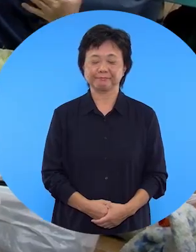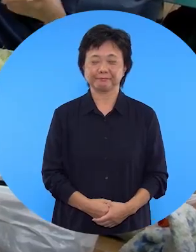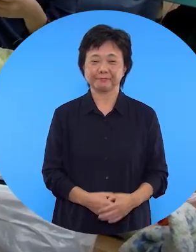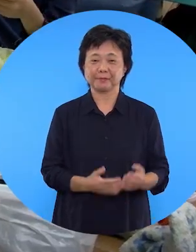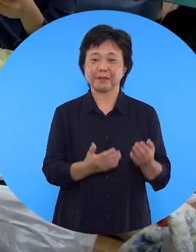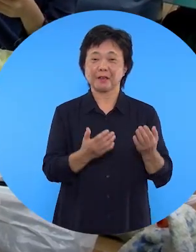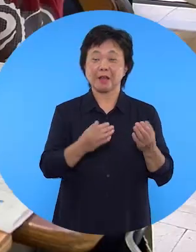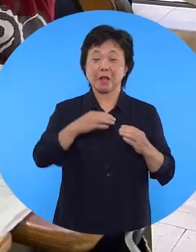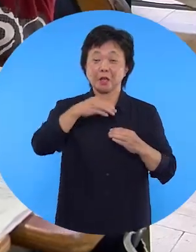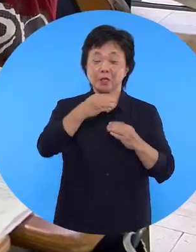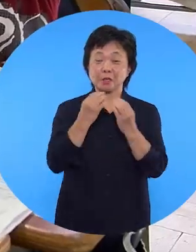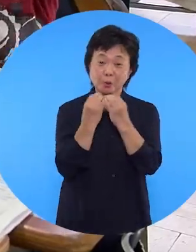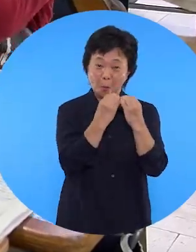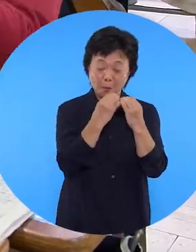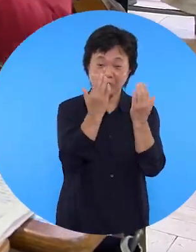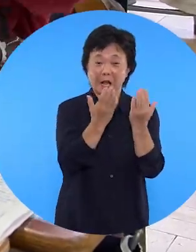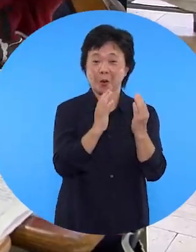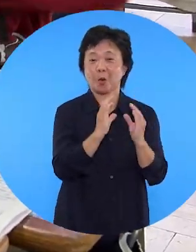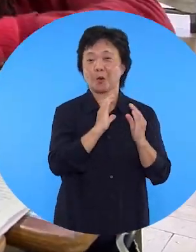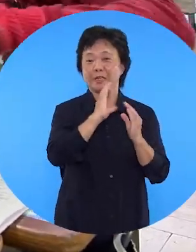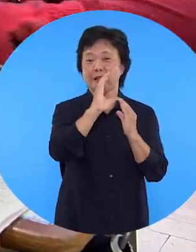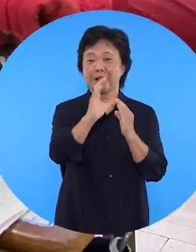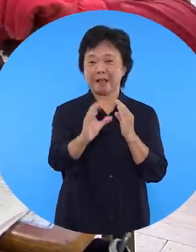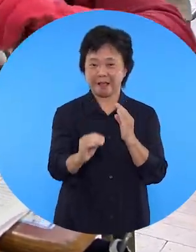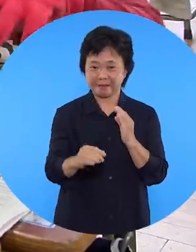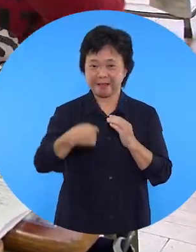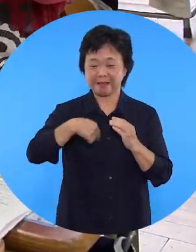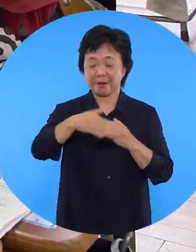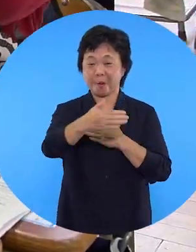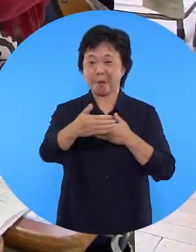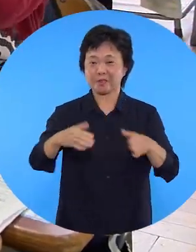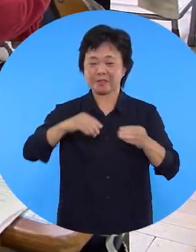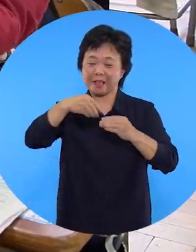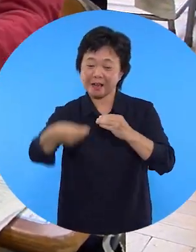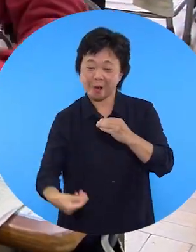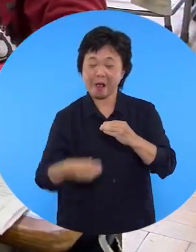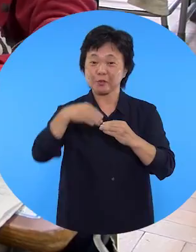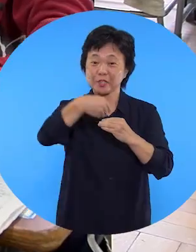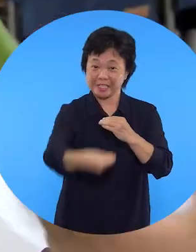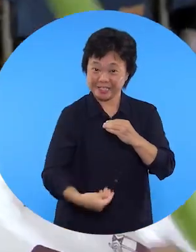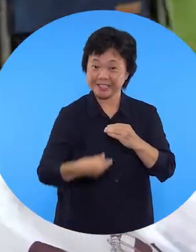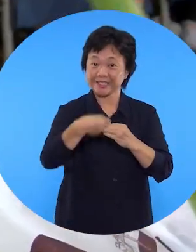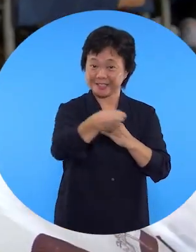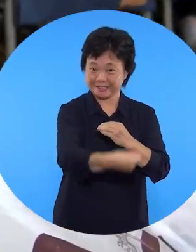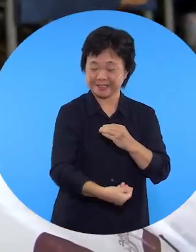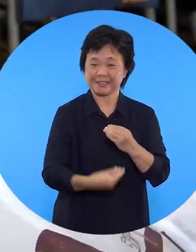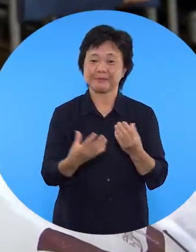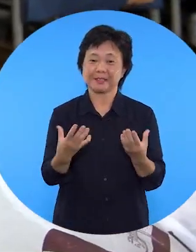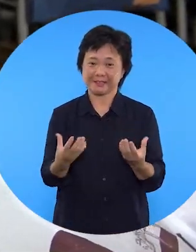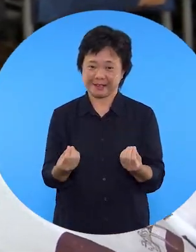収穫したトウモロコシは学校に持ち帰り教室でカー向きをしました yeah